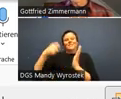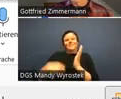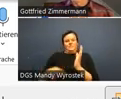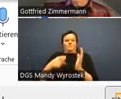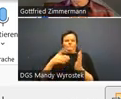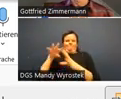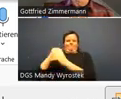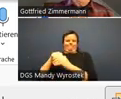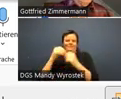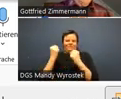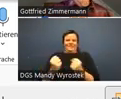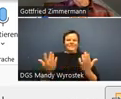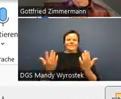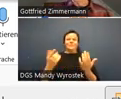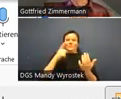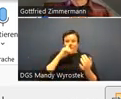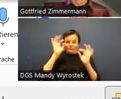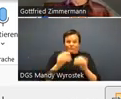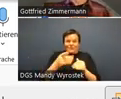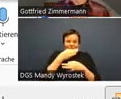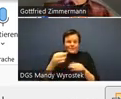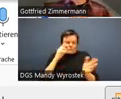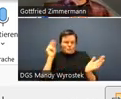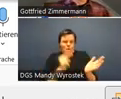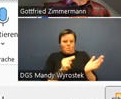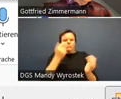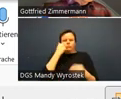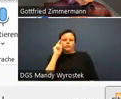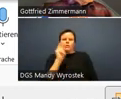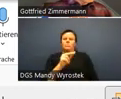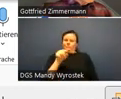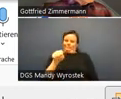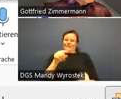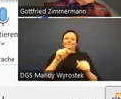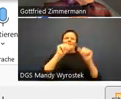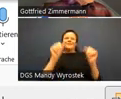hier in letzter Zeit noch einmal Änderungen gemacht, weil auch Word sich ständig weiterentwickelt.